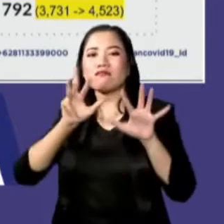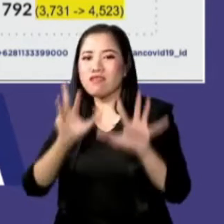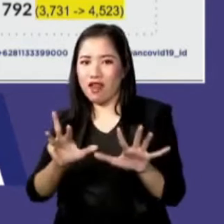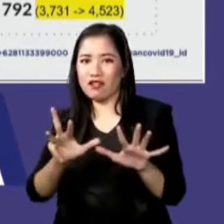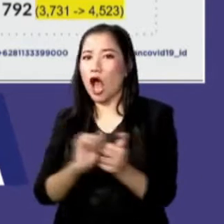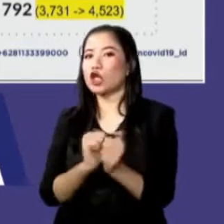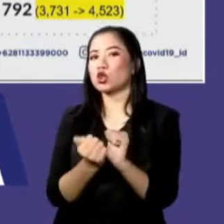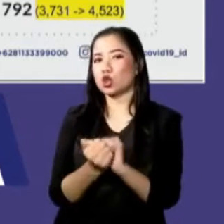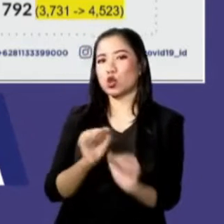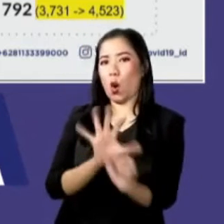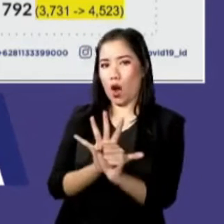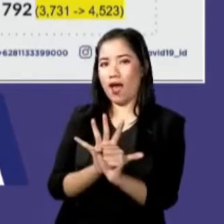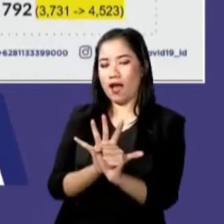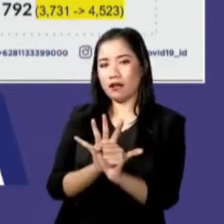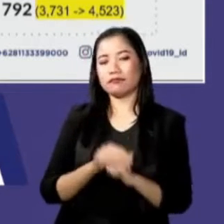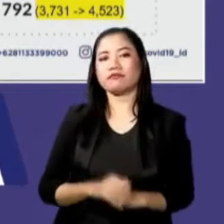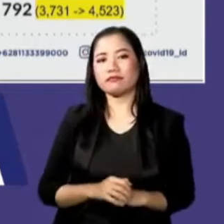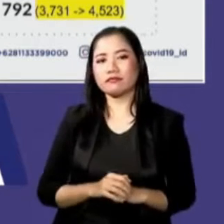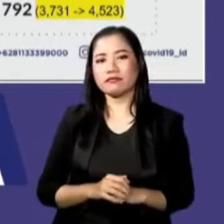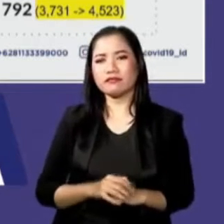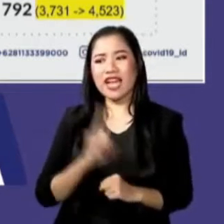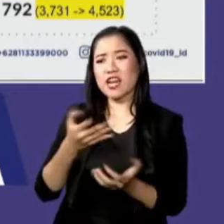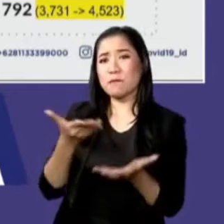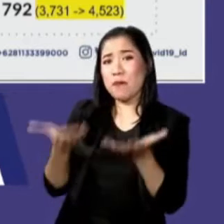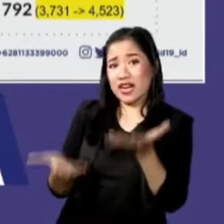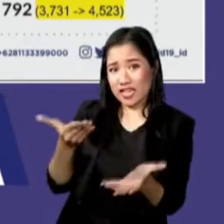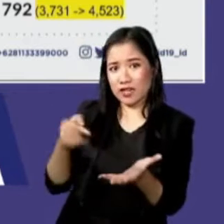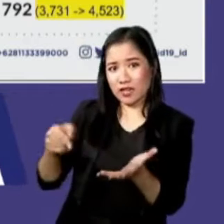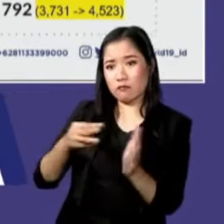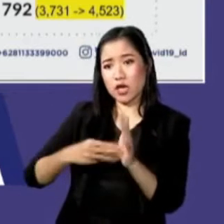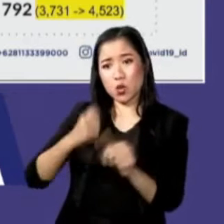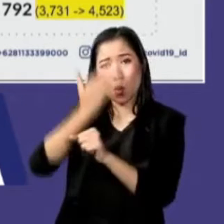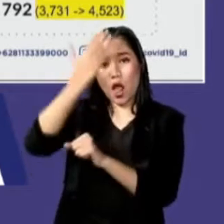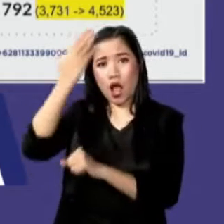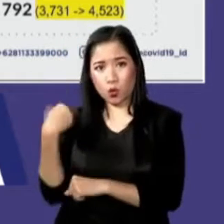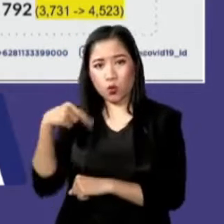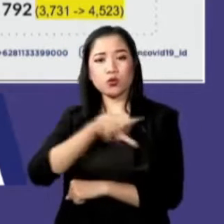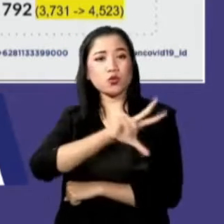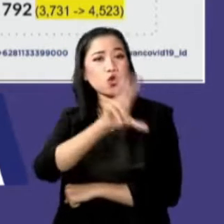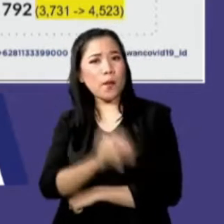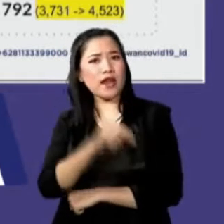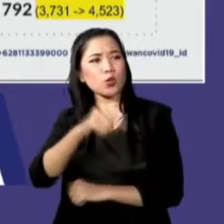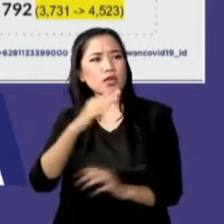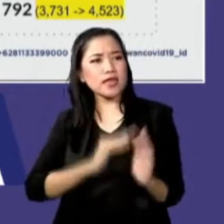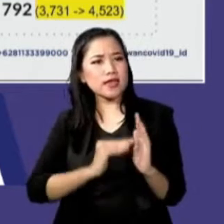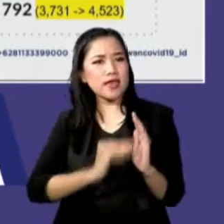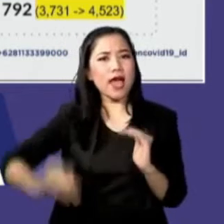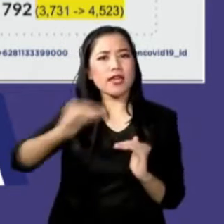4.929 kasus. Sebagai perbandingan, pada minggu lalu, Jawa Barat hanya naik